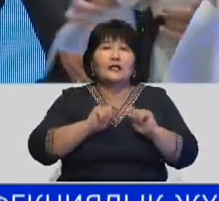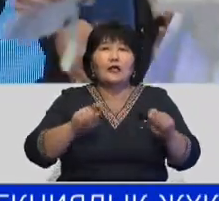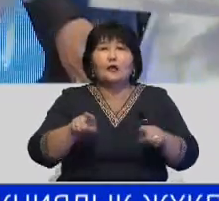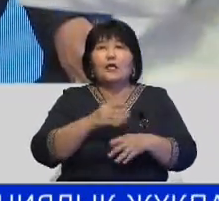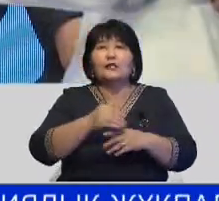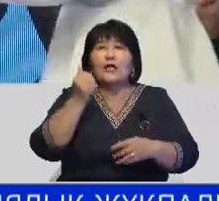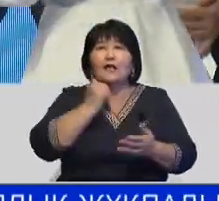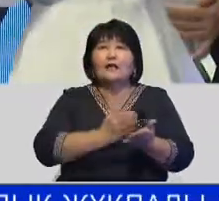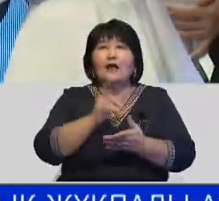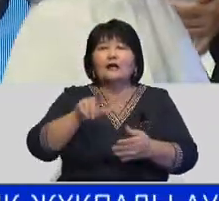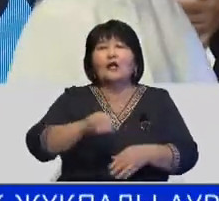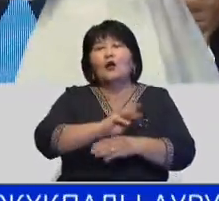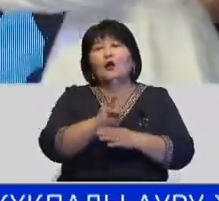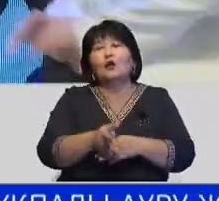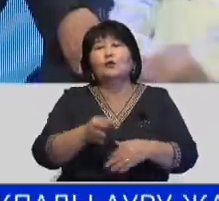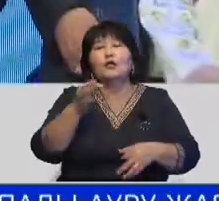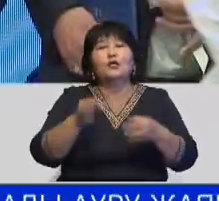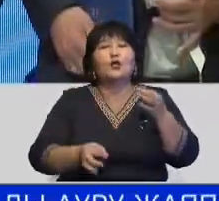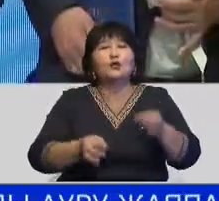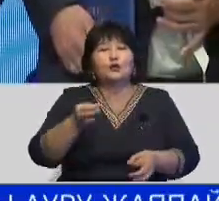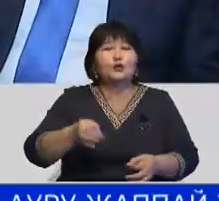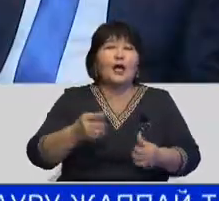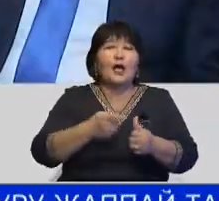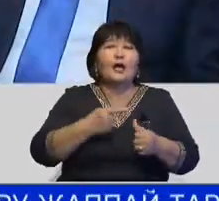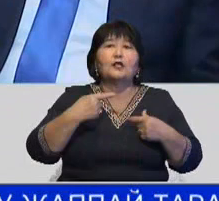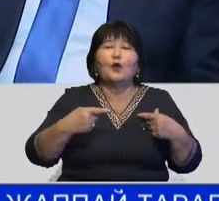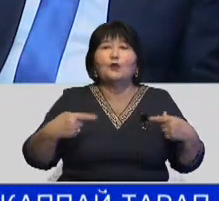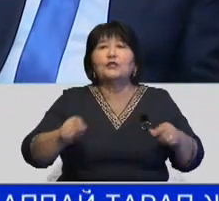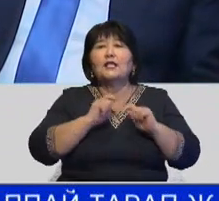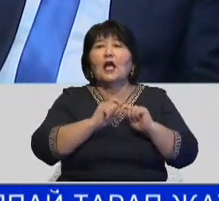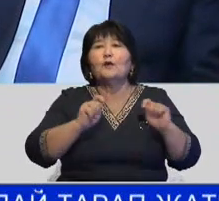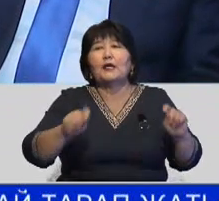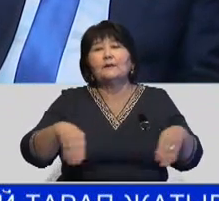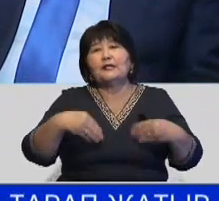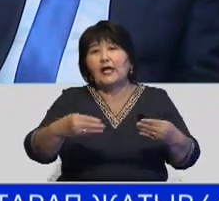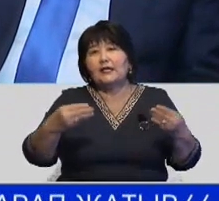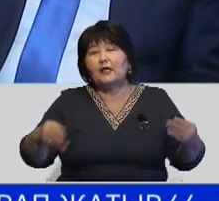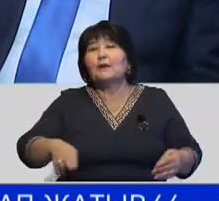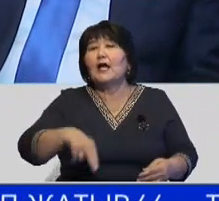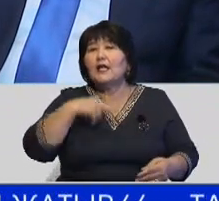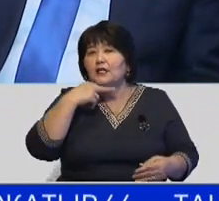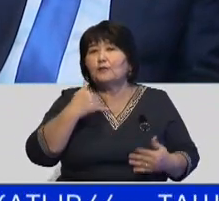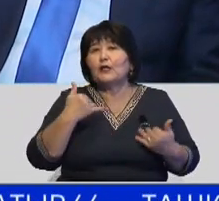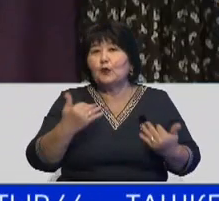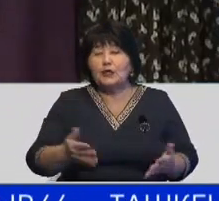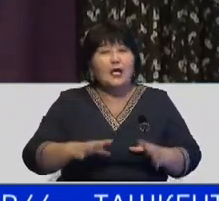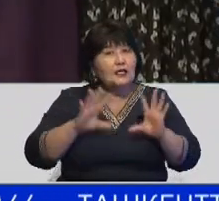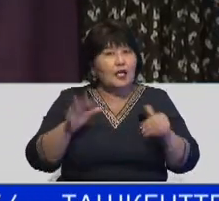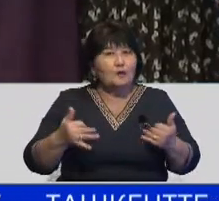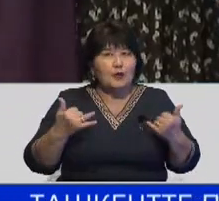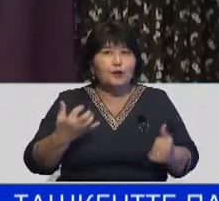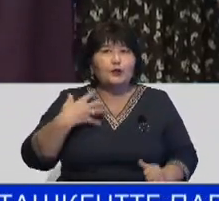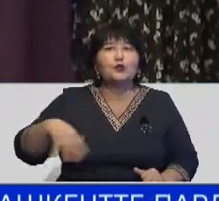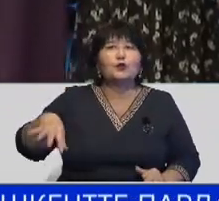сала ардагерлеріне құрметті судья атағы мен өзге де марапаттарды табыстап, ілтипат көрсетті. Жалпы бүгінде